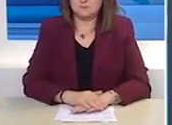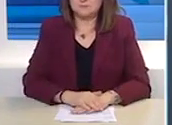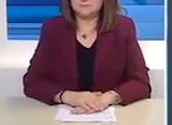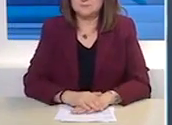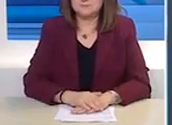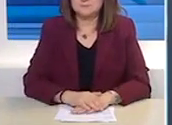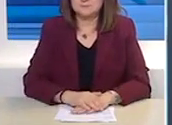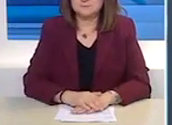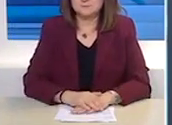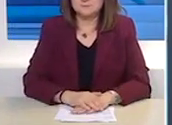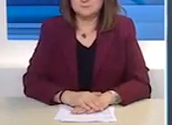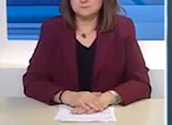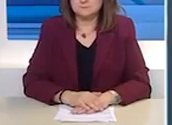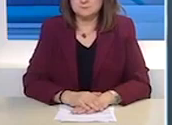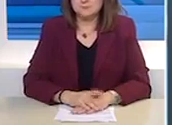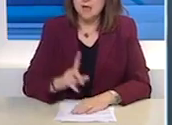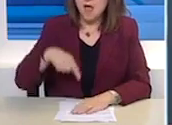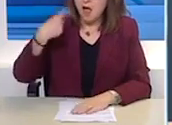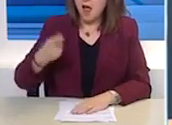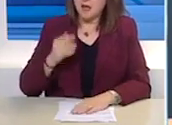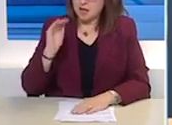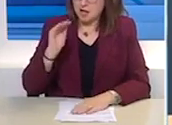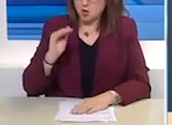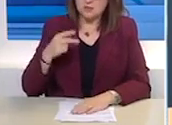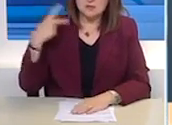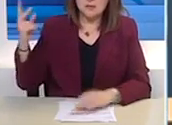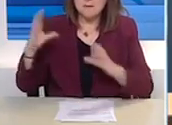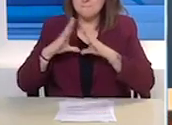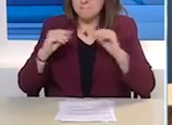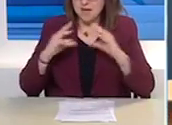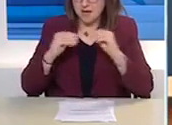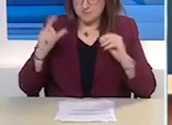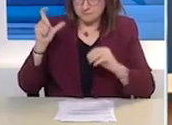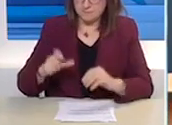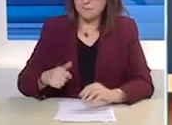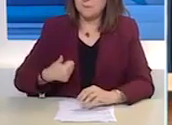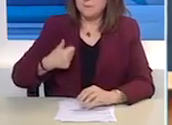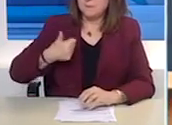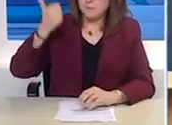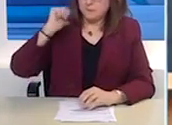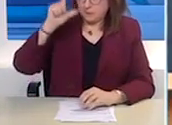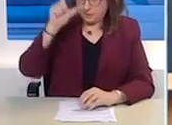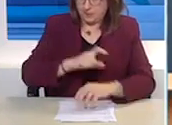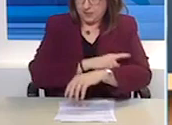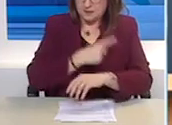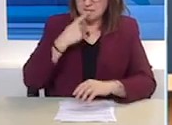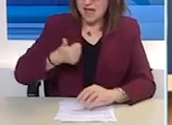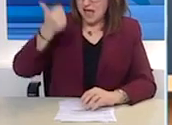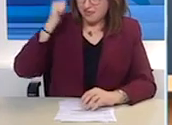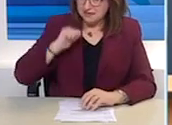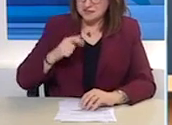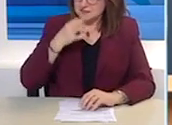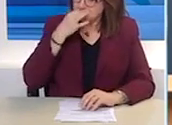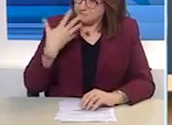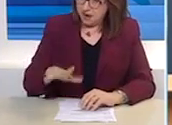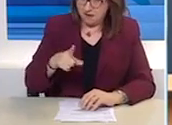Επόμενη ερώτηση από την κυρία Ελευθερωπούλου και τον τηλεοπτικό σταθμό Μέγκα. Κύριε Τσιόδρα, είπατε χθες ότι αν δεν είχαμε λάβει μέτρα, θα είχαμε την